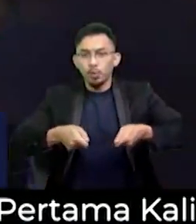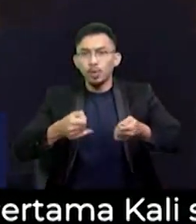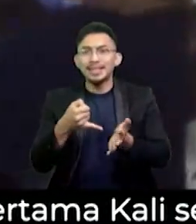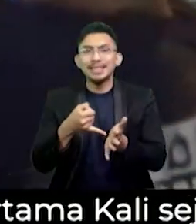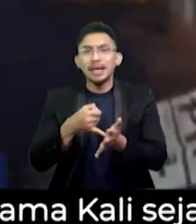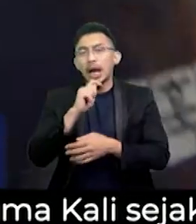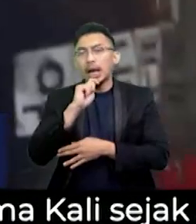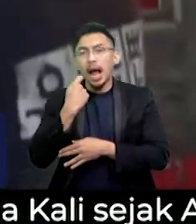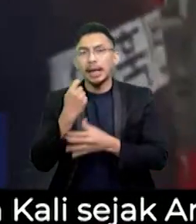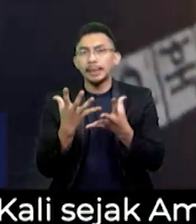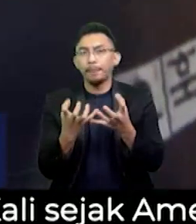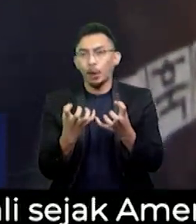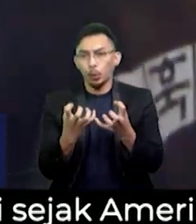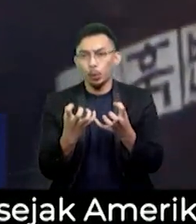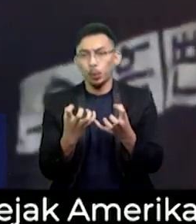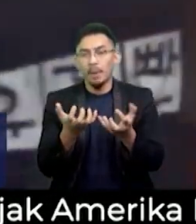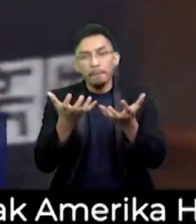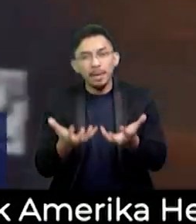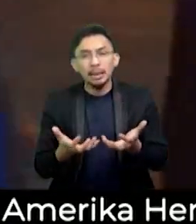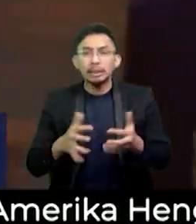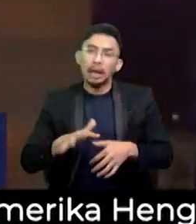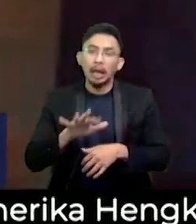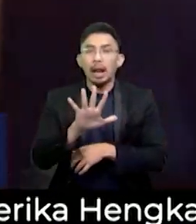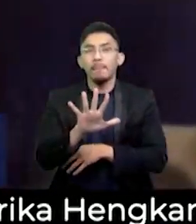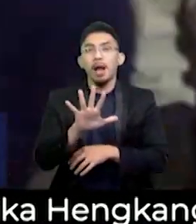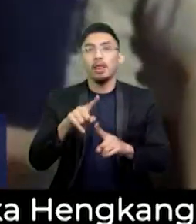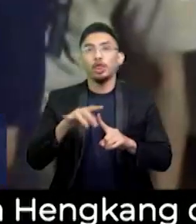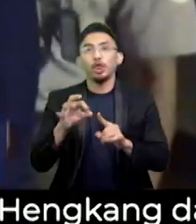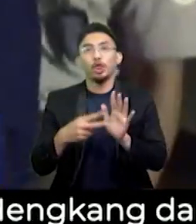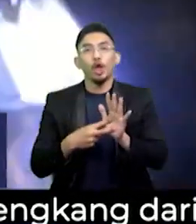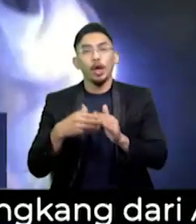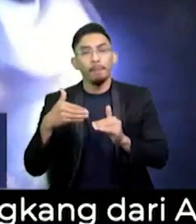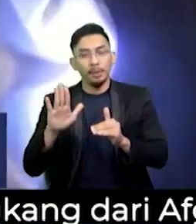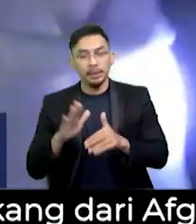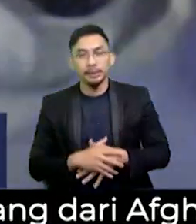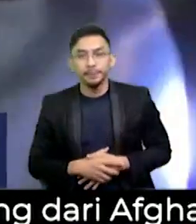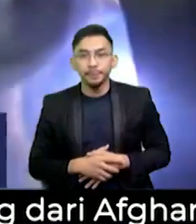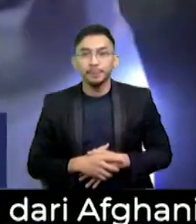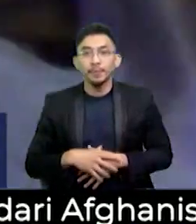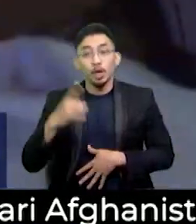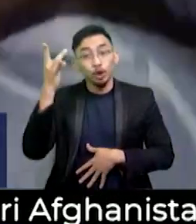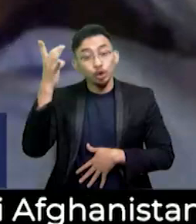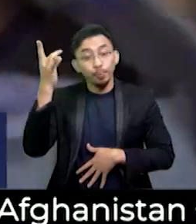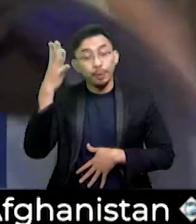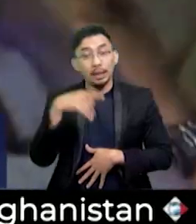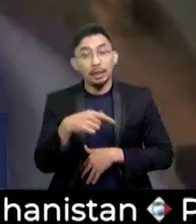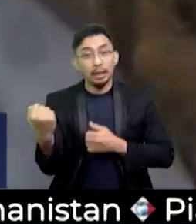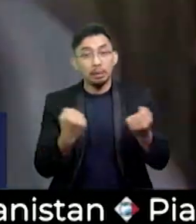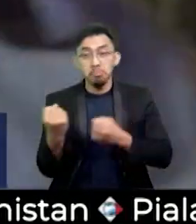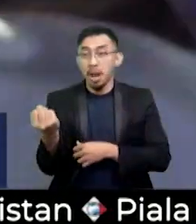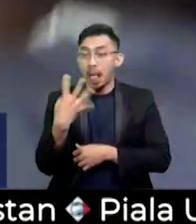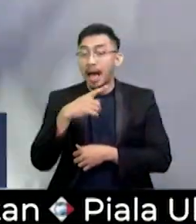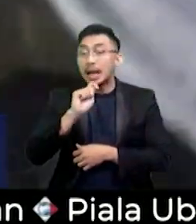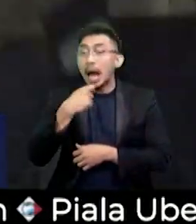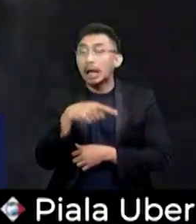seluruhnya sekitar lima ton lebih spiritual mengatakan kepada petugas daging beku yang diangkut